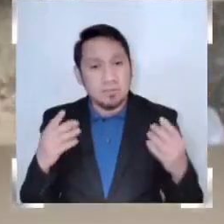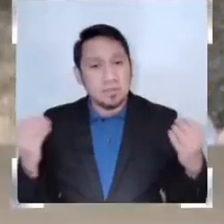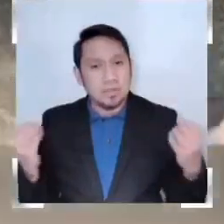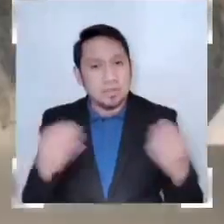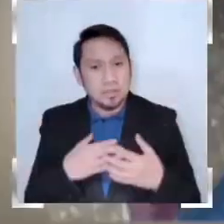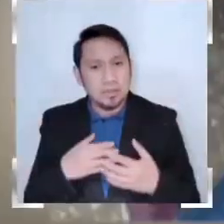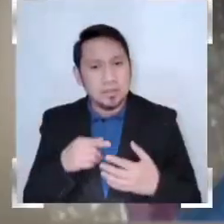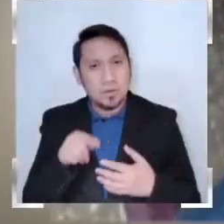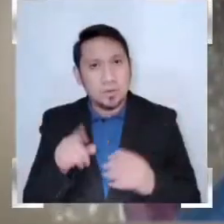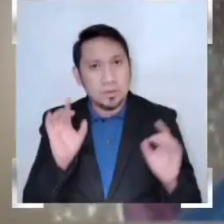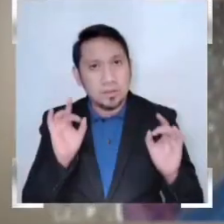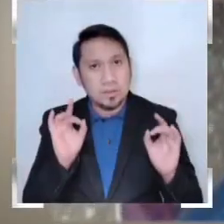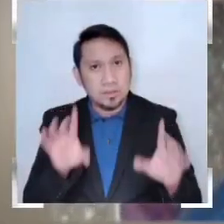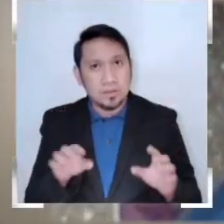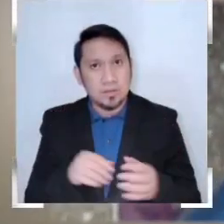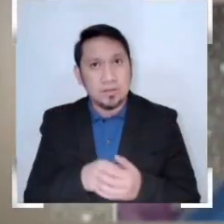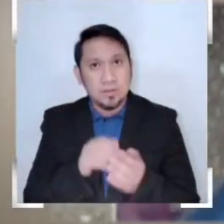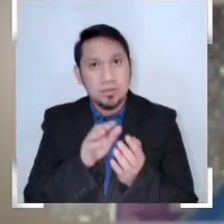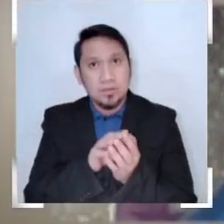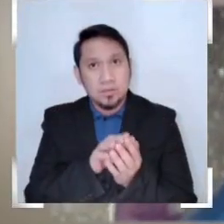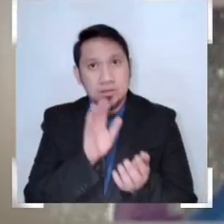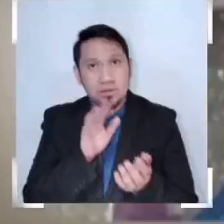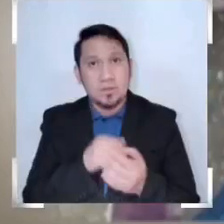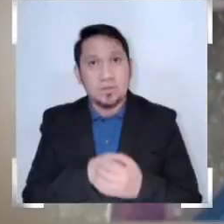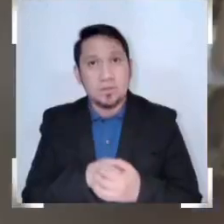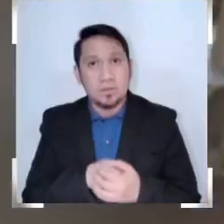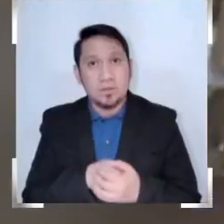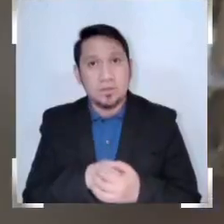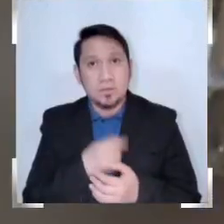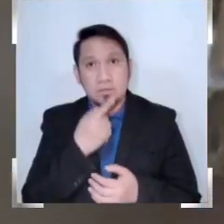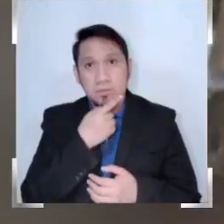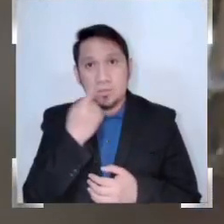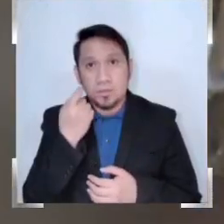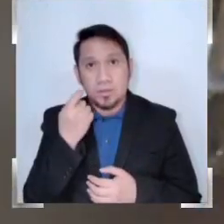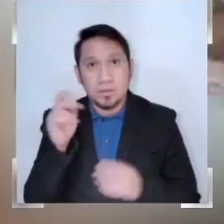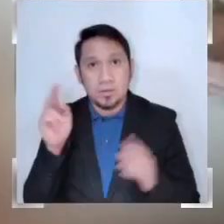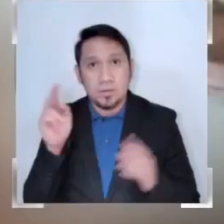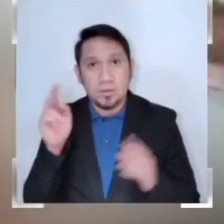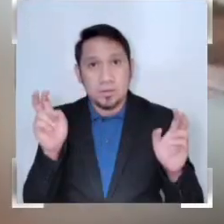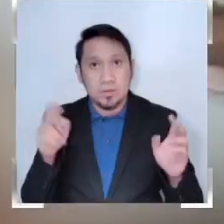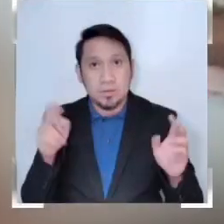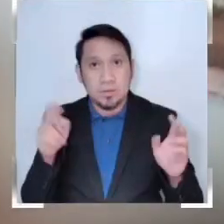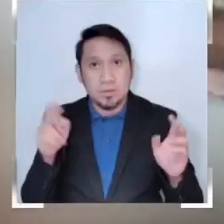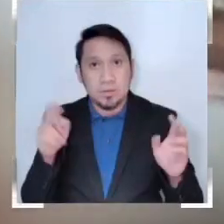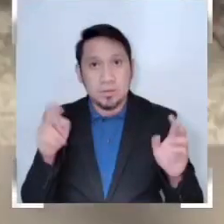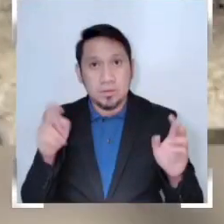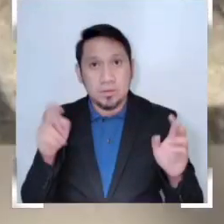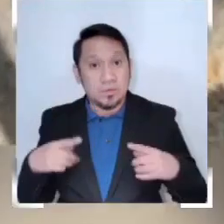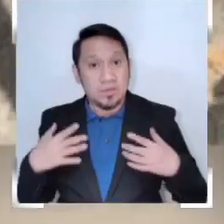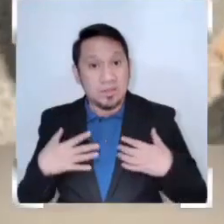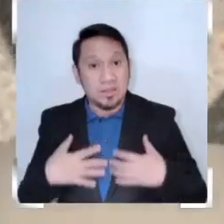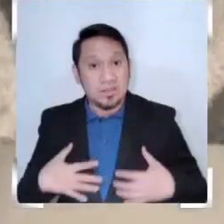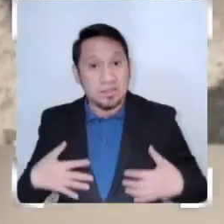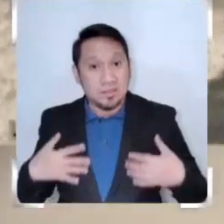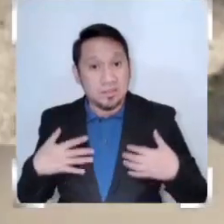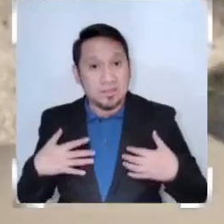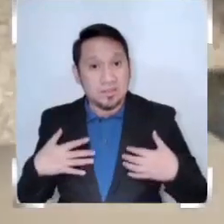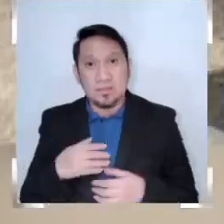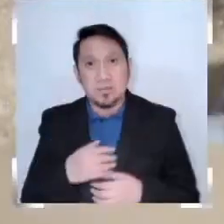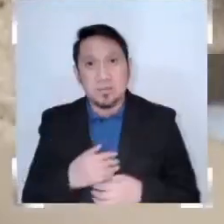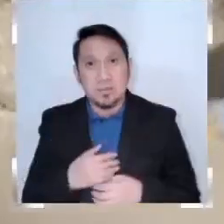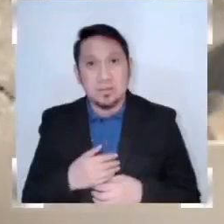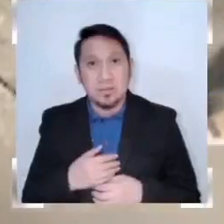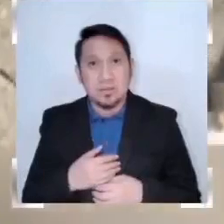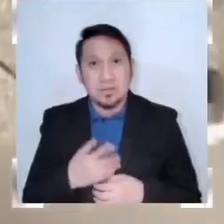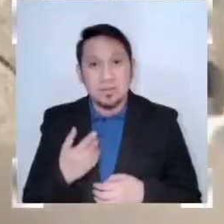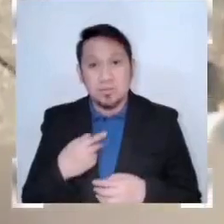paralytic shellfish poisoning ay yung tinatawag naming respiratory paralysis, kung saan yung paralytic poison po